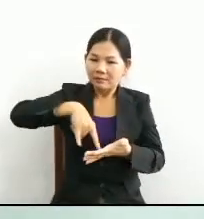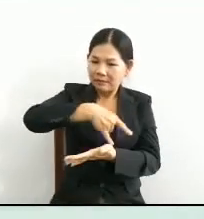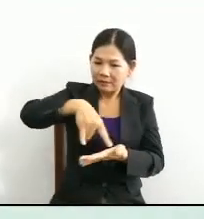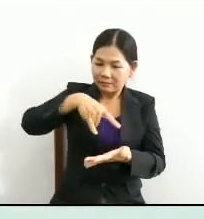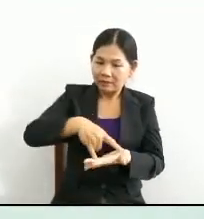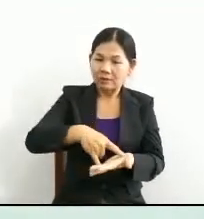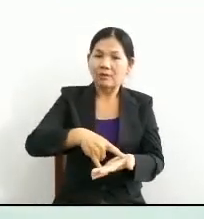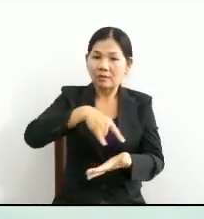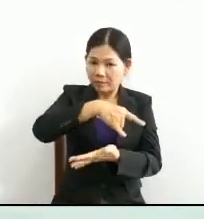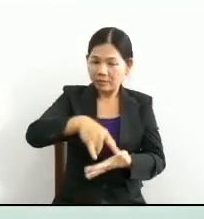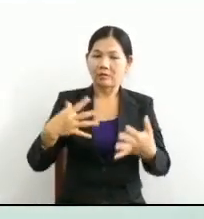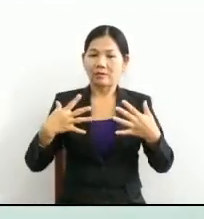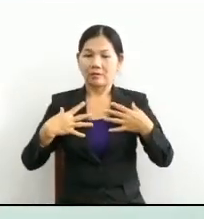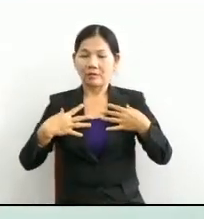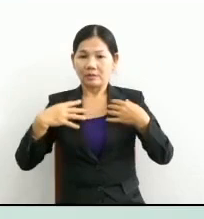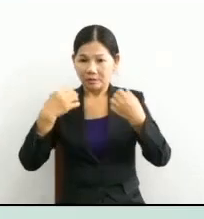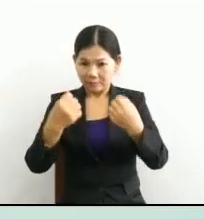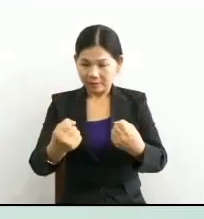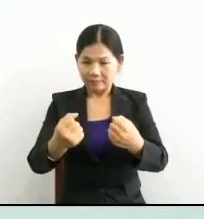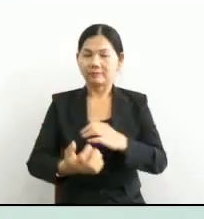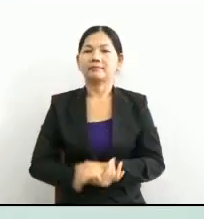hiệp chà, mình đô sốc cập hiệp nè